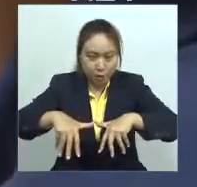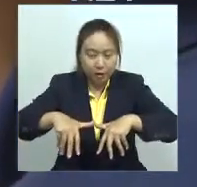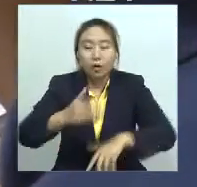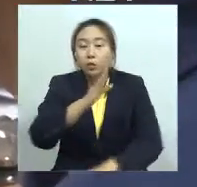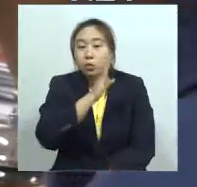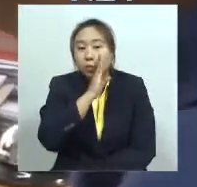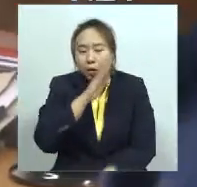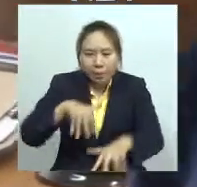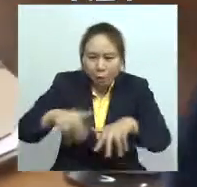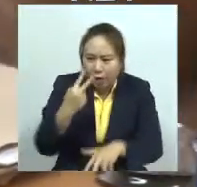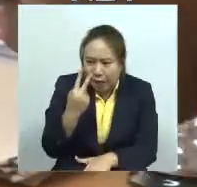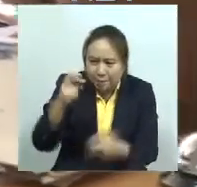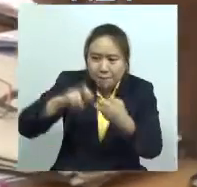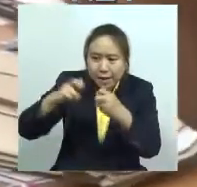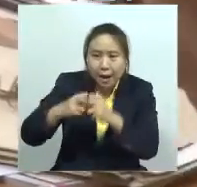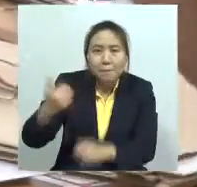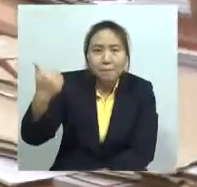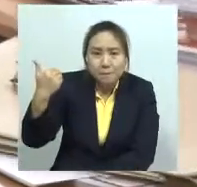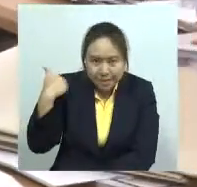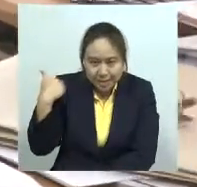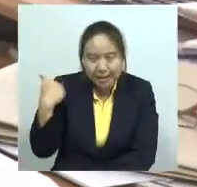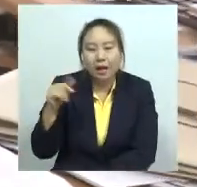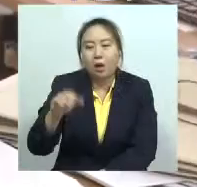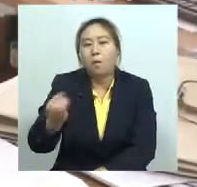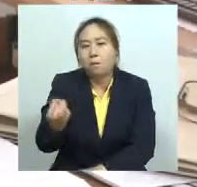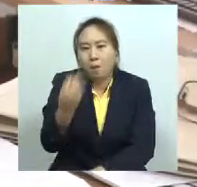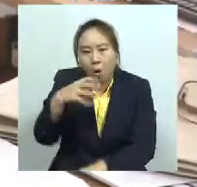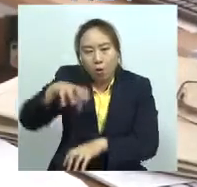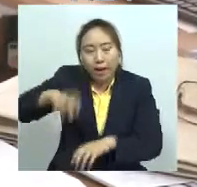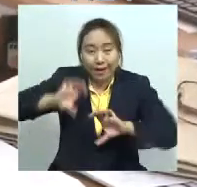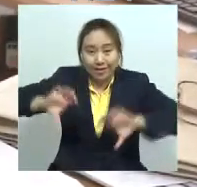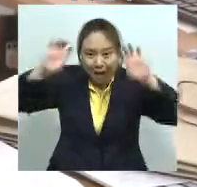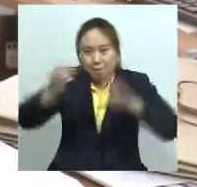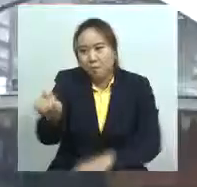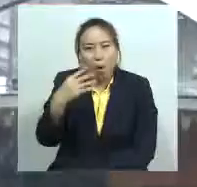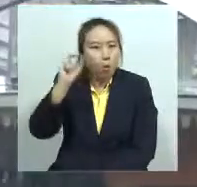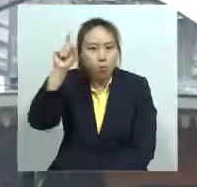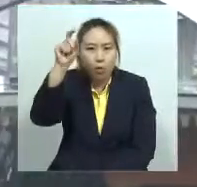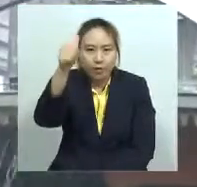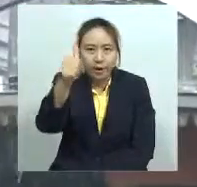ประชาชนพบปัญหาก็สามารถแจ้งเข้ามายังหน่วยงานราชการได้แบบทันท่วงที